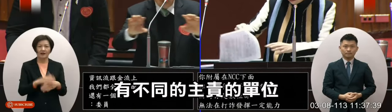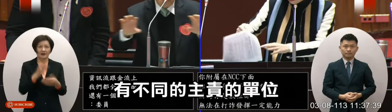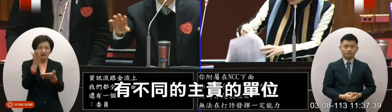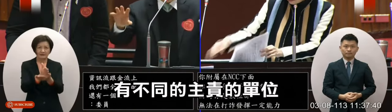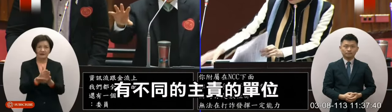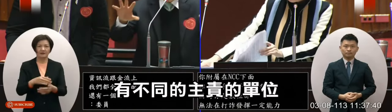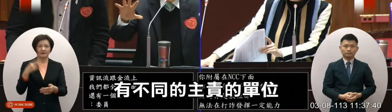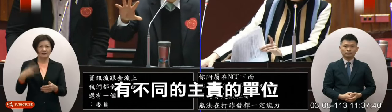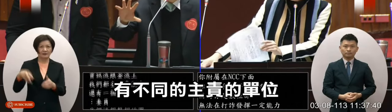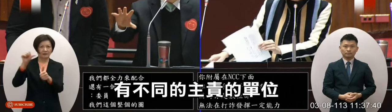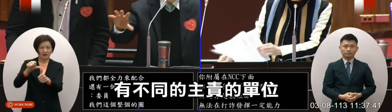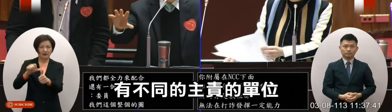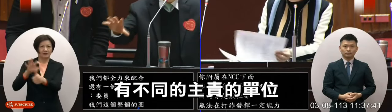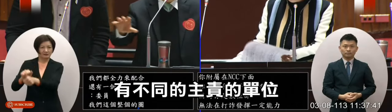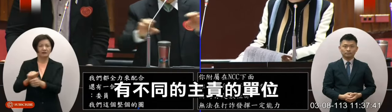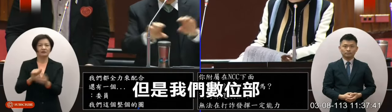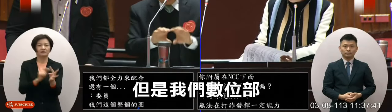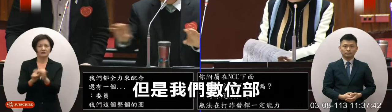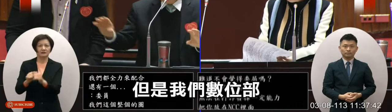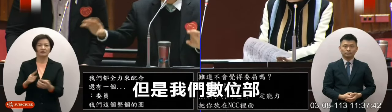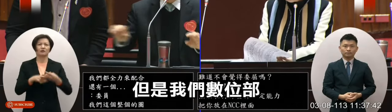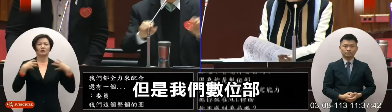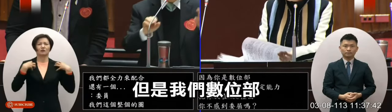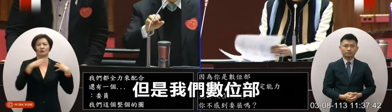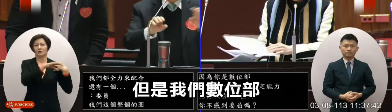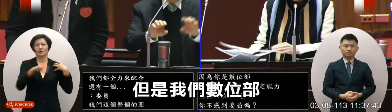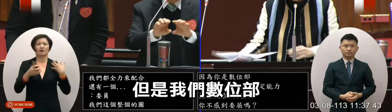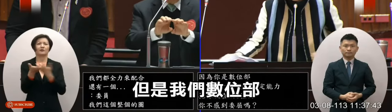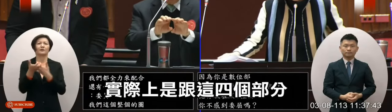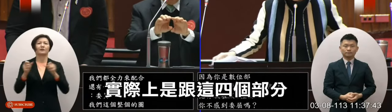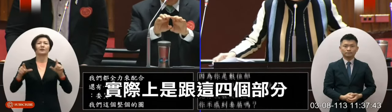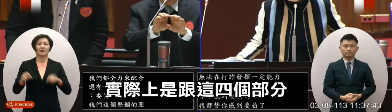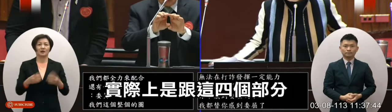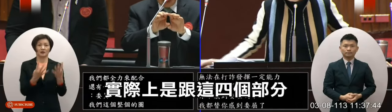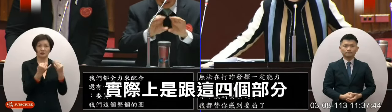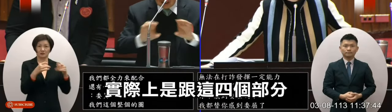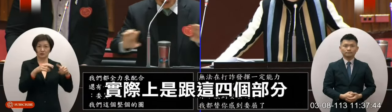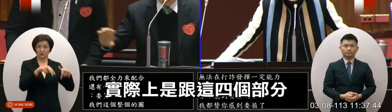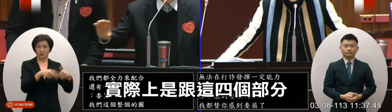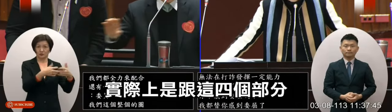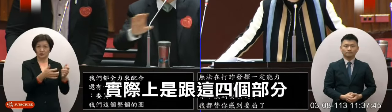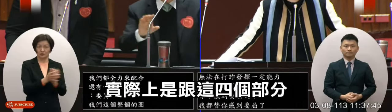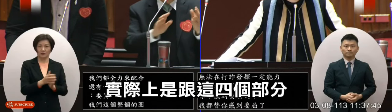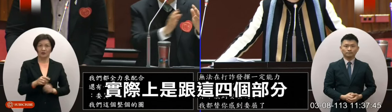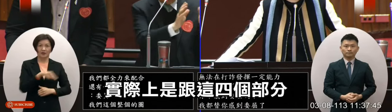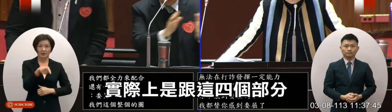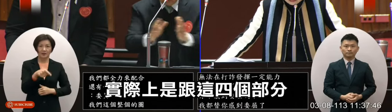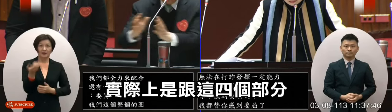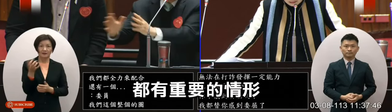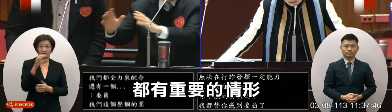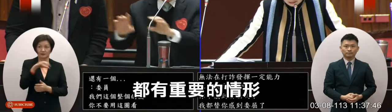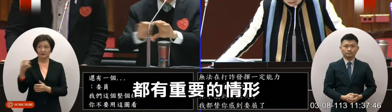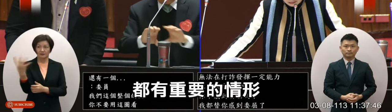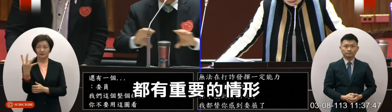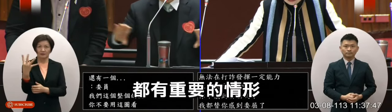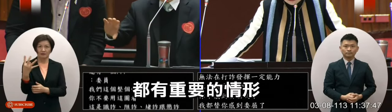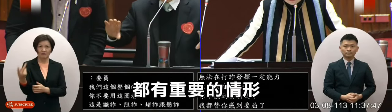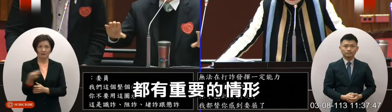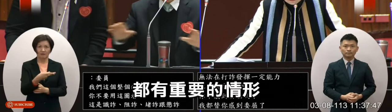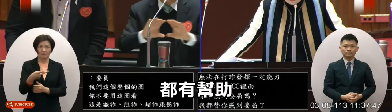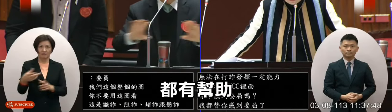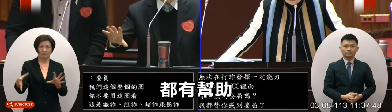不同的主责的单位，但是我们数位部实际上是跟这四个部分都有重要